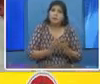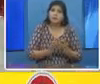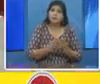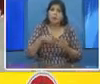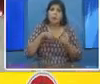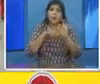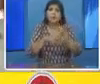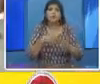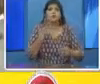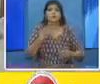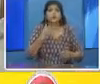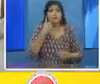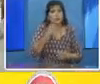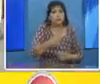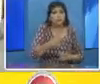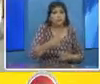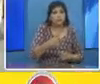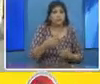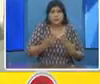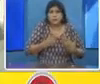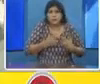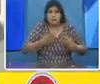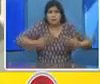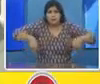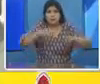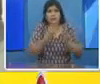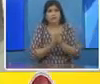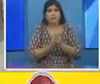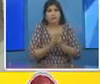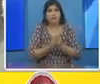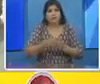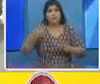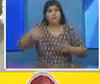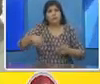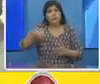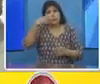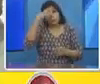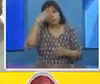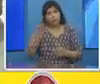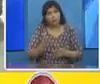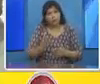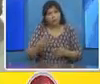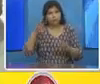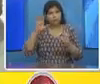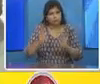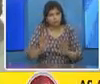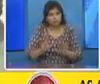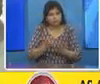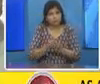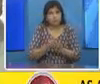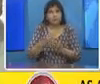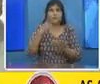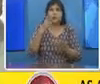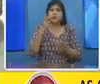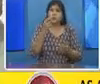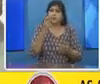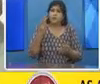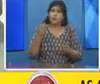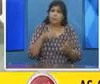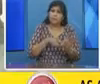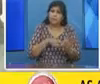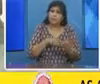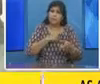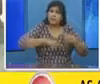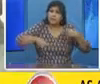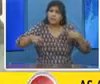सवाल यही है कि क्या इन आपदाओं की वजह से हमें साल 2020 को खराब मान